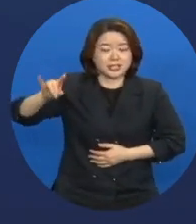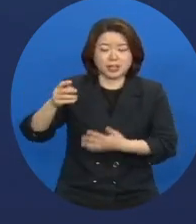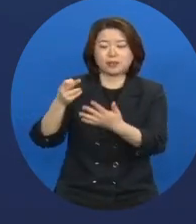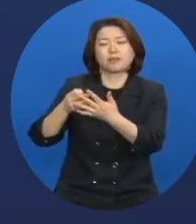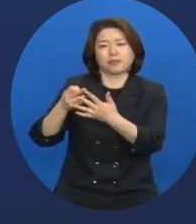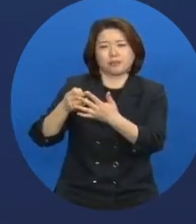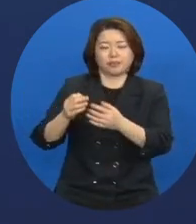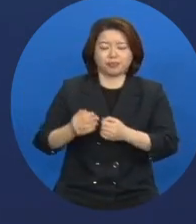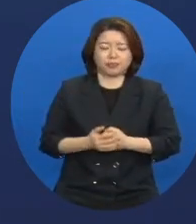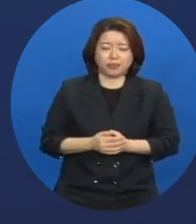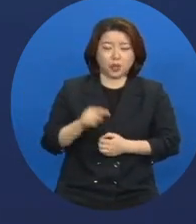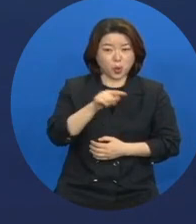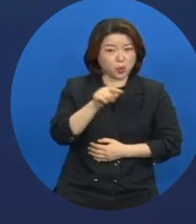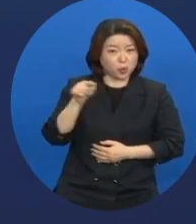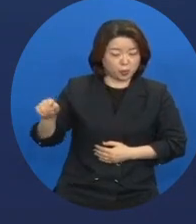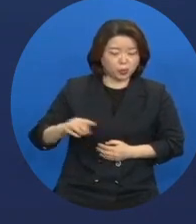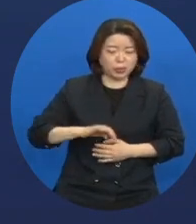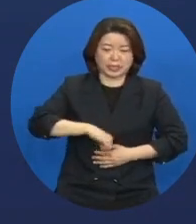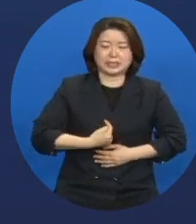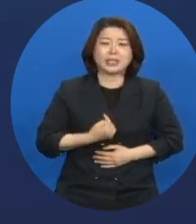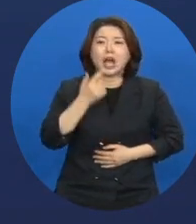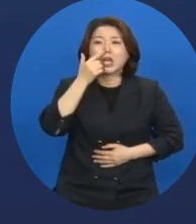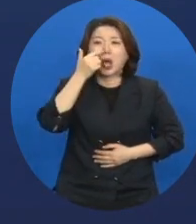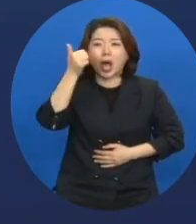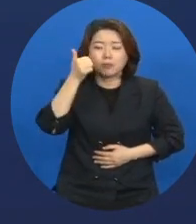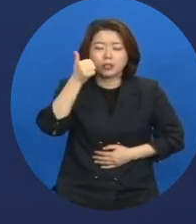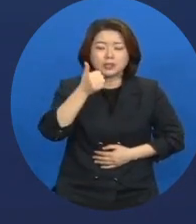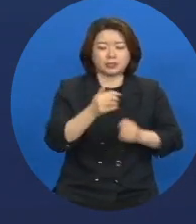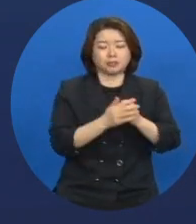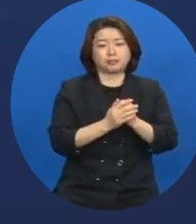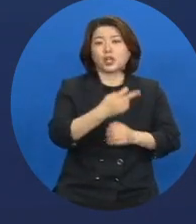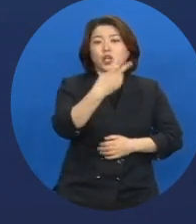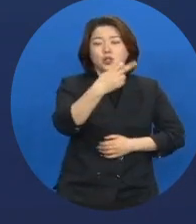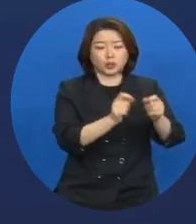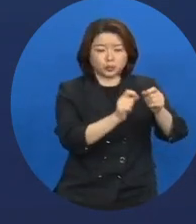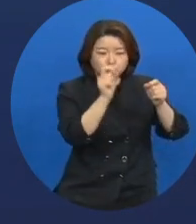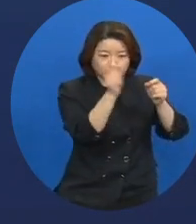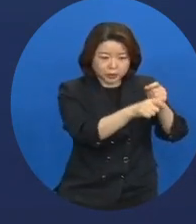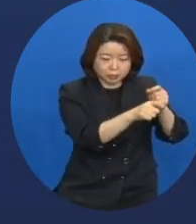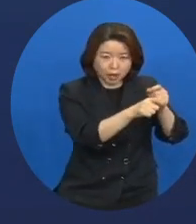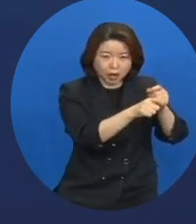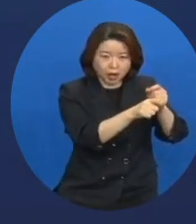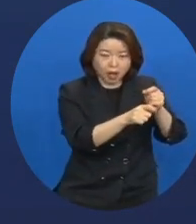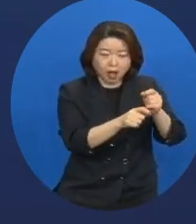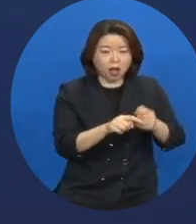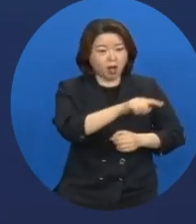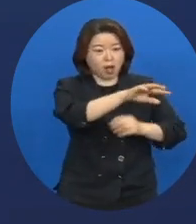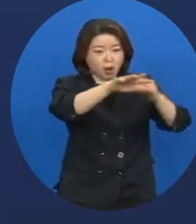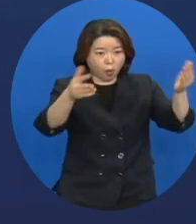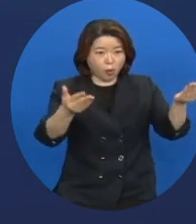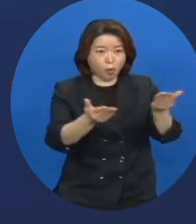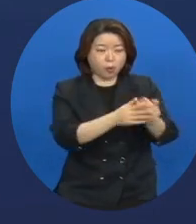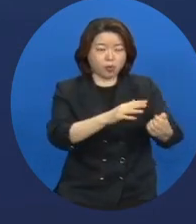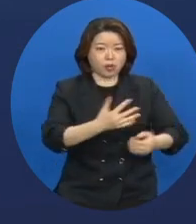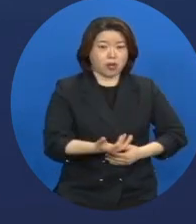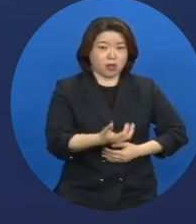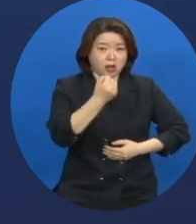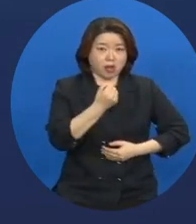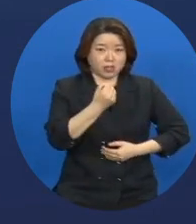아버지 계열의 열두 지파의 한 지파씩 몫을 차지하게 됩니다.